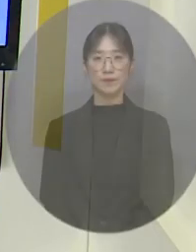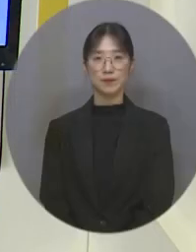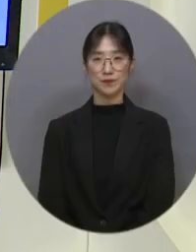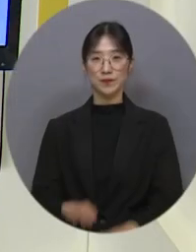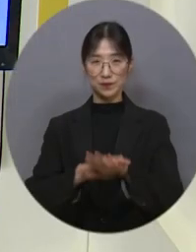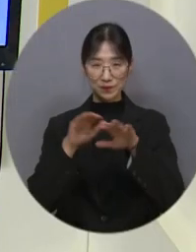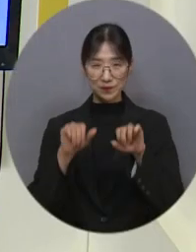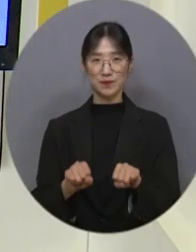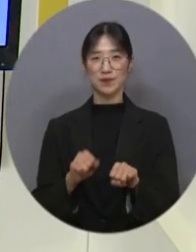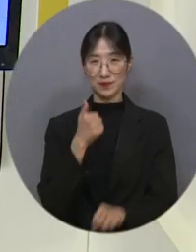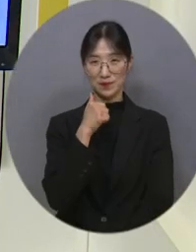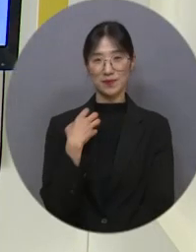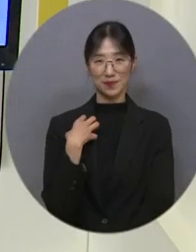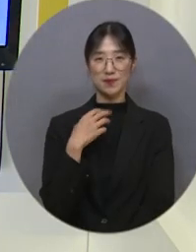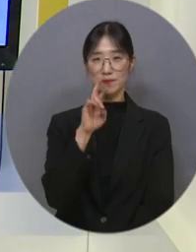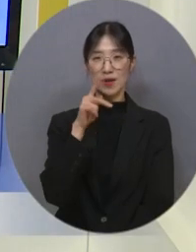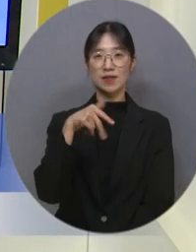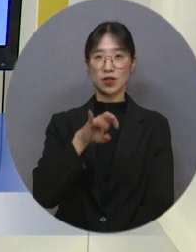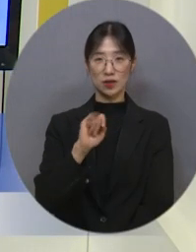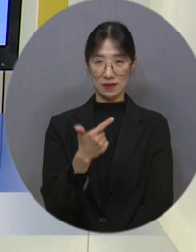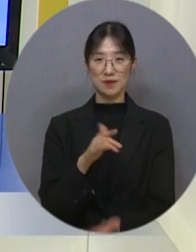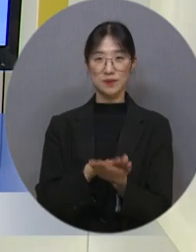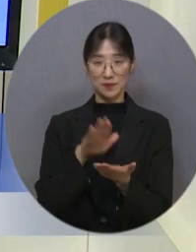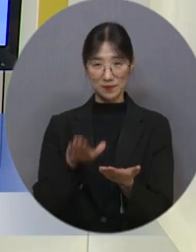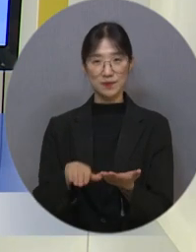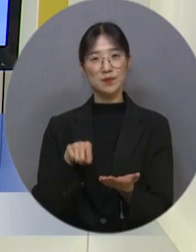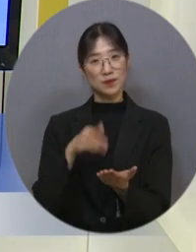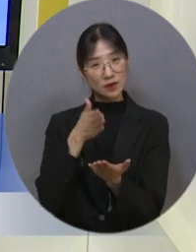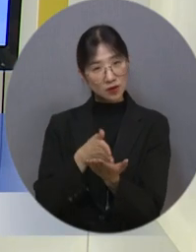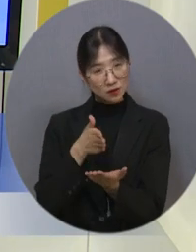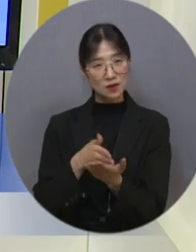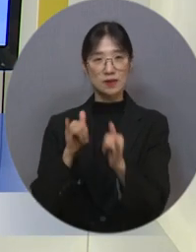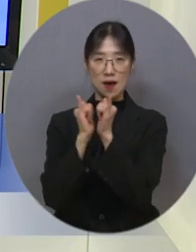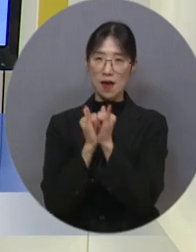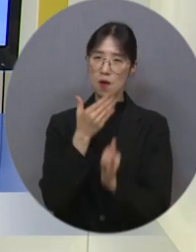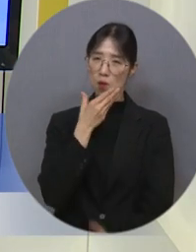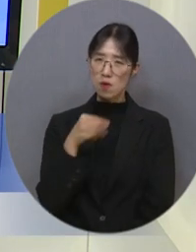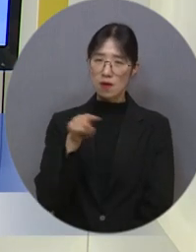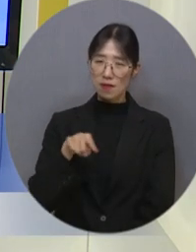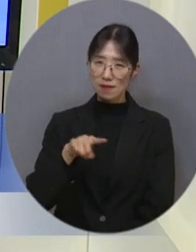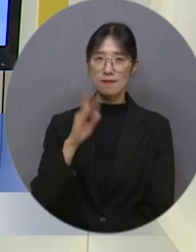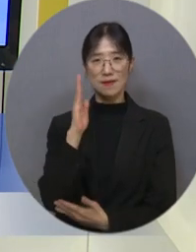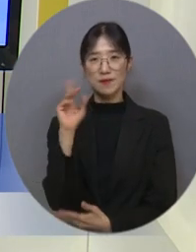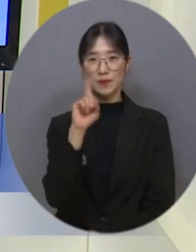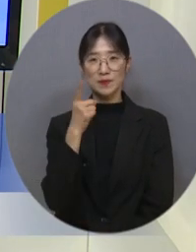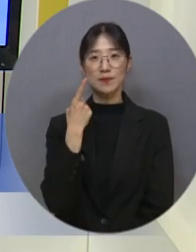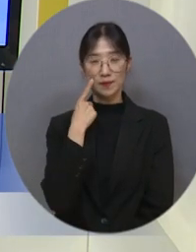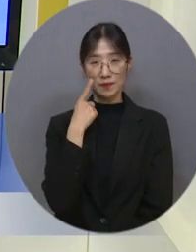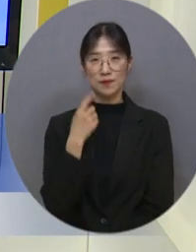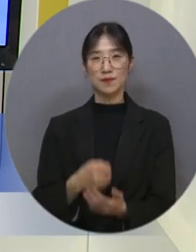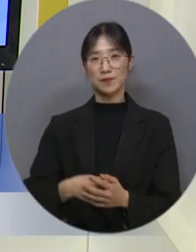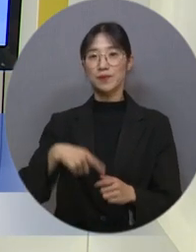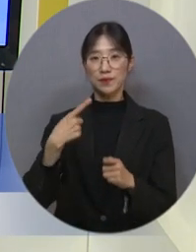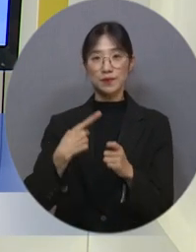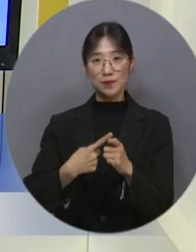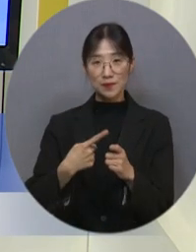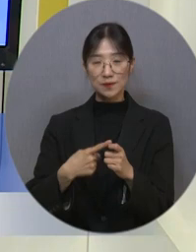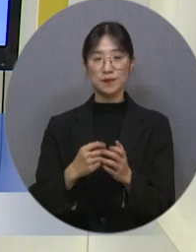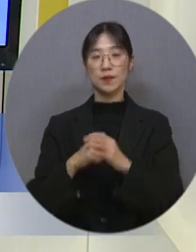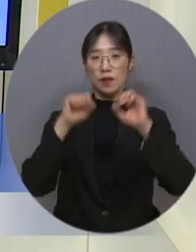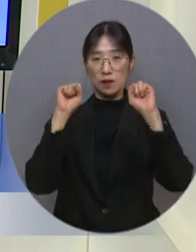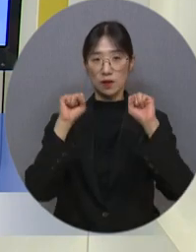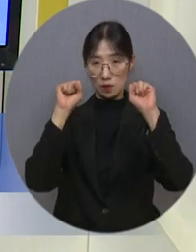웰페어 뉴스 브리핑 박정인입니다. 웰페어 뉴스와 함께 사회복지계 이슈를 만나봅니다. 첫 번째 기사입니다.